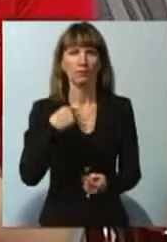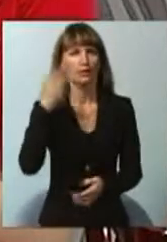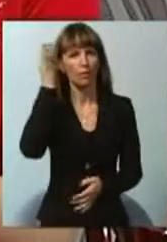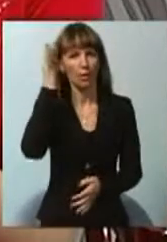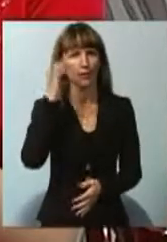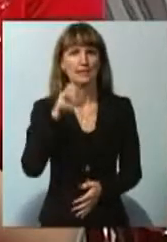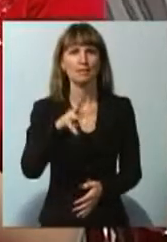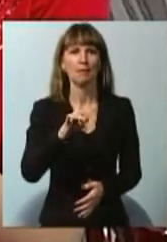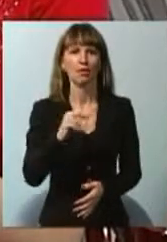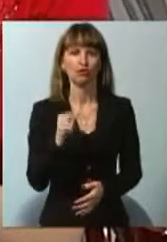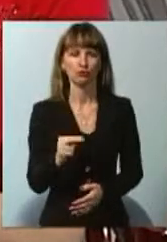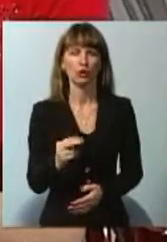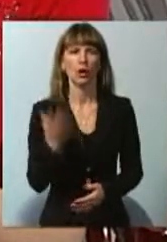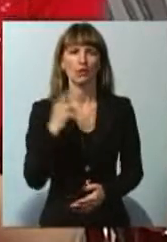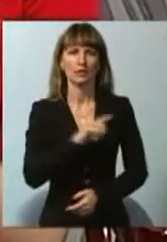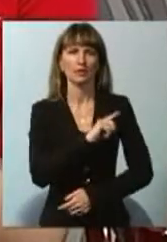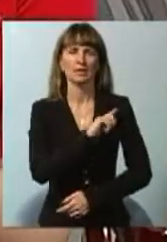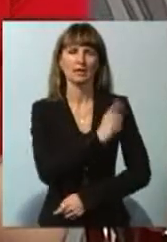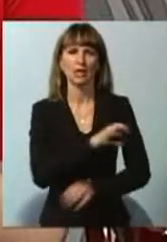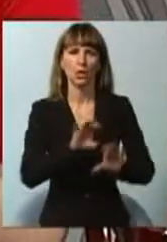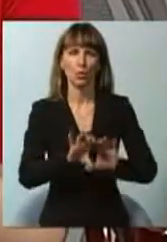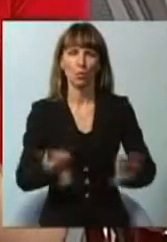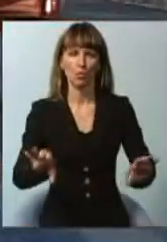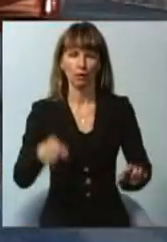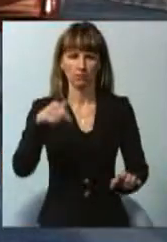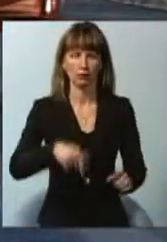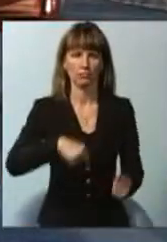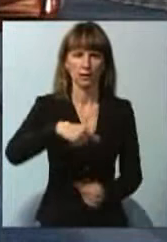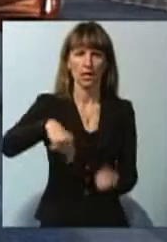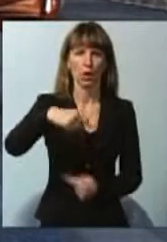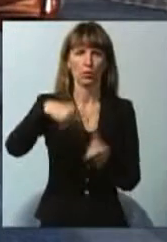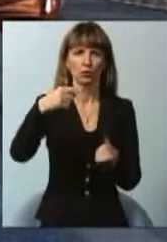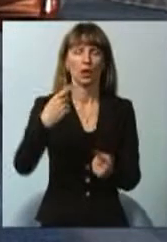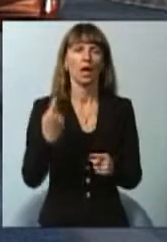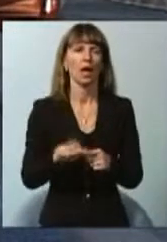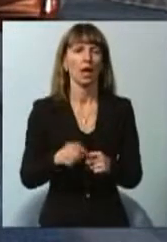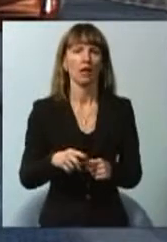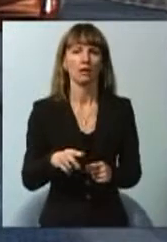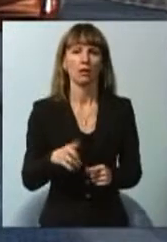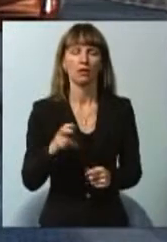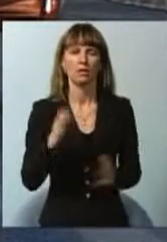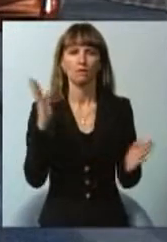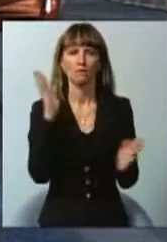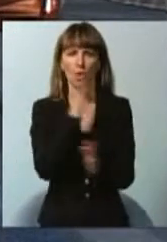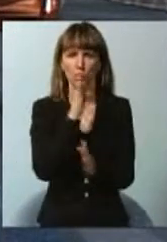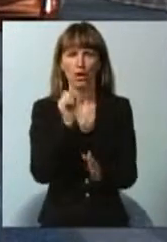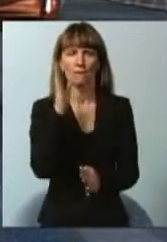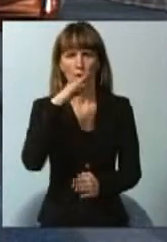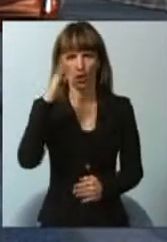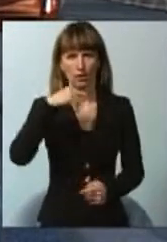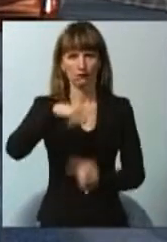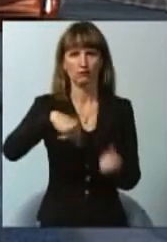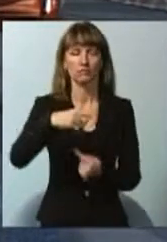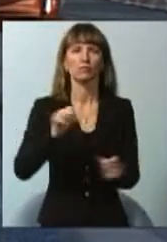чимось смерч, коли така спіралевидна така труба від самого дна, вона закручується. Але це не повітря закручується, а сама вода. Як